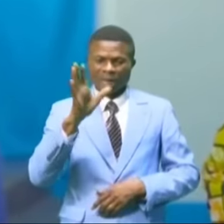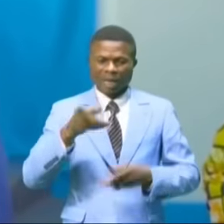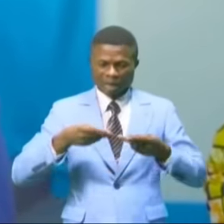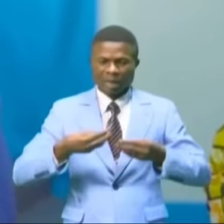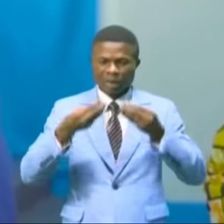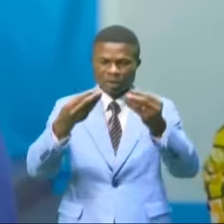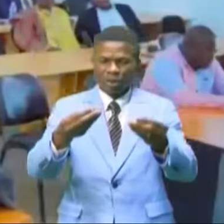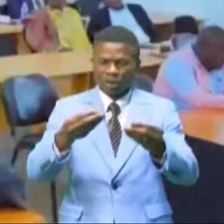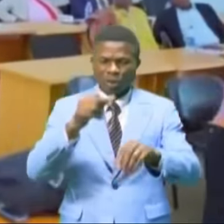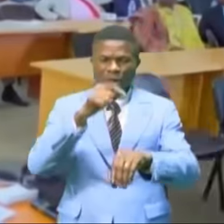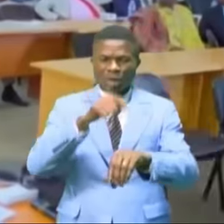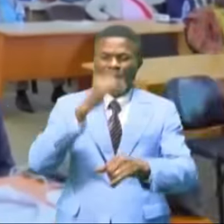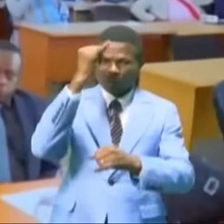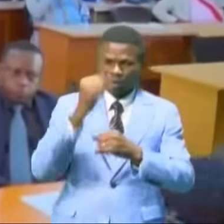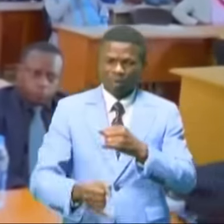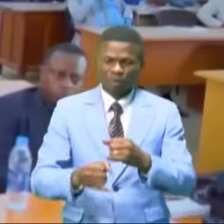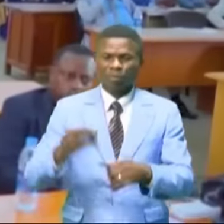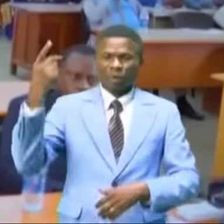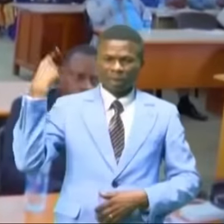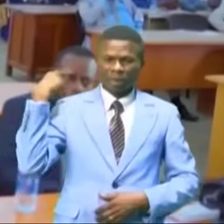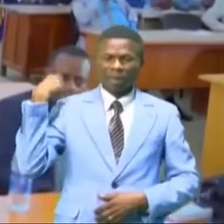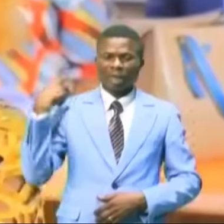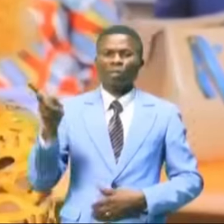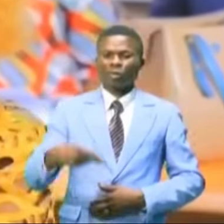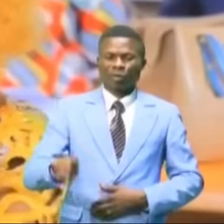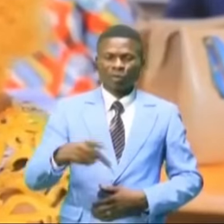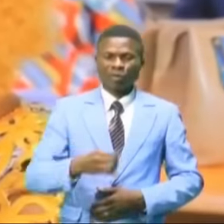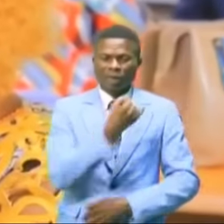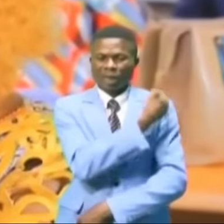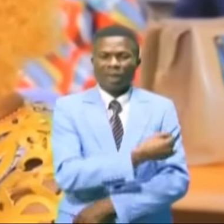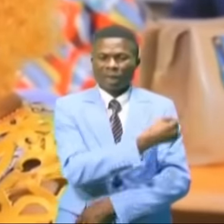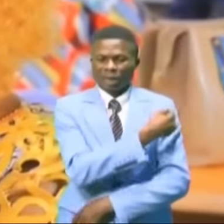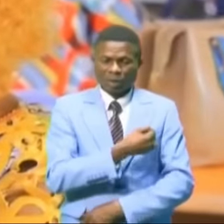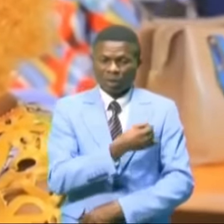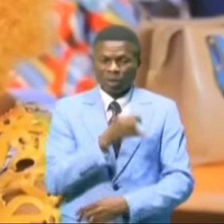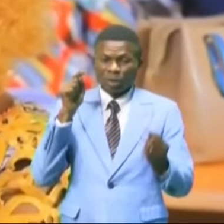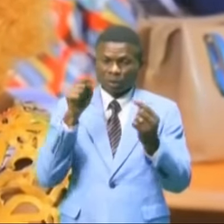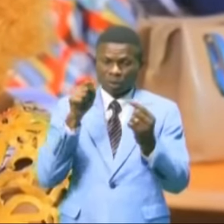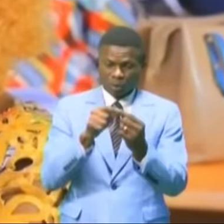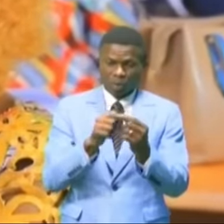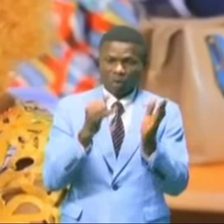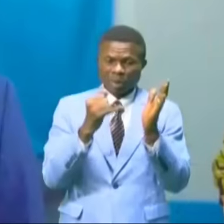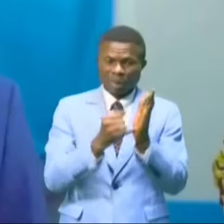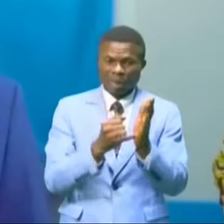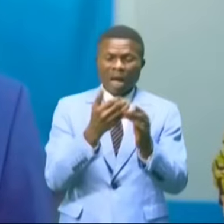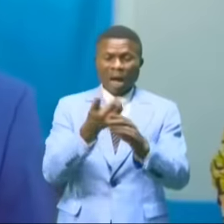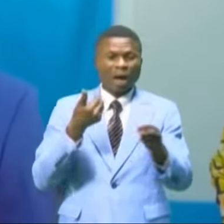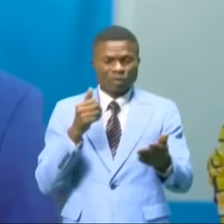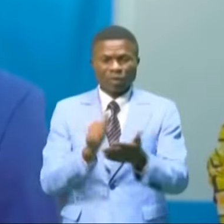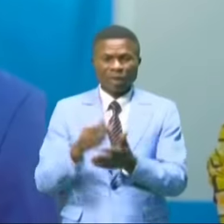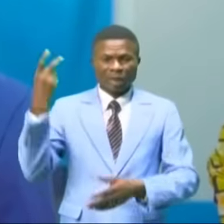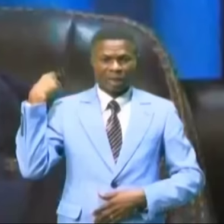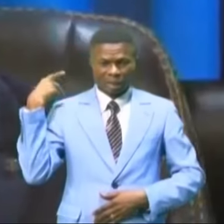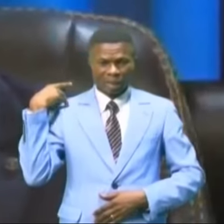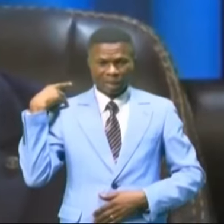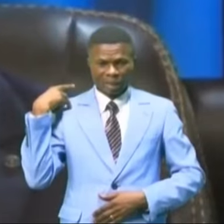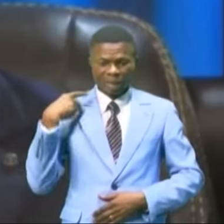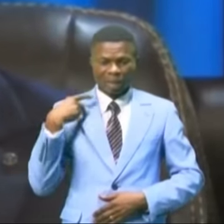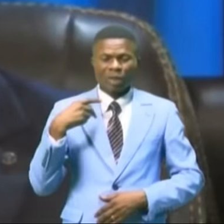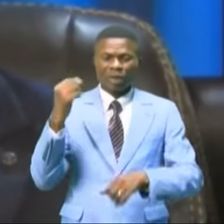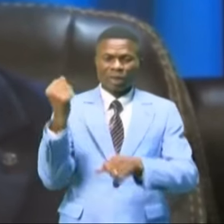manière définitive les élus provinciaux de l'Ituri. Parce que jusqu'en bas cette date, les députés qui siégeaient